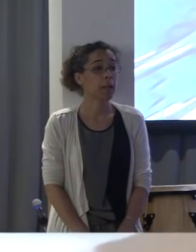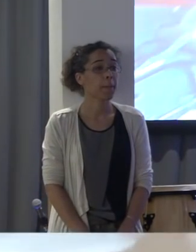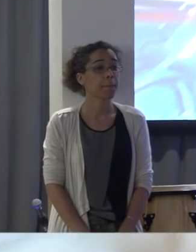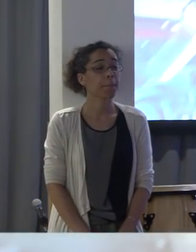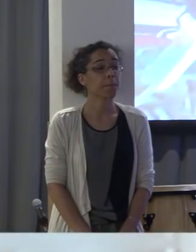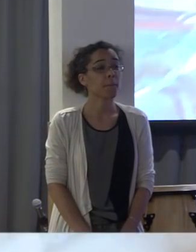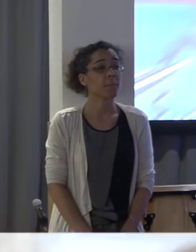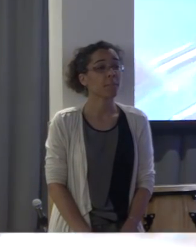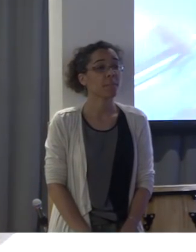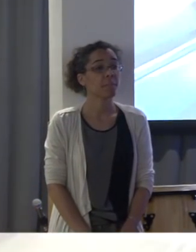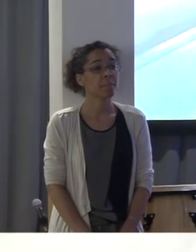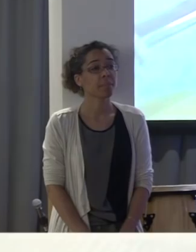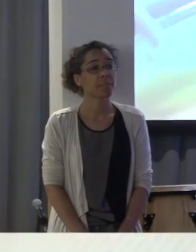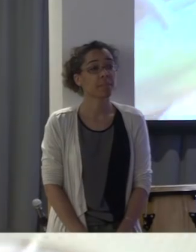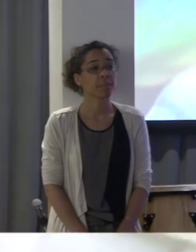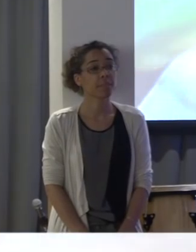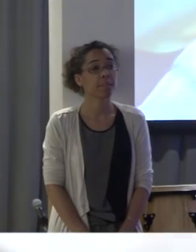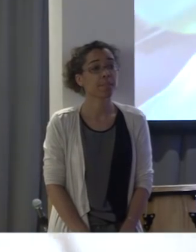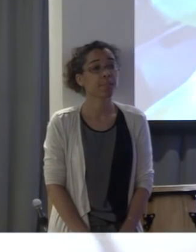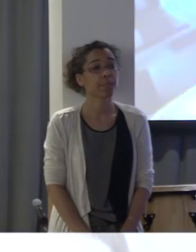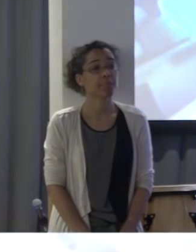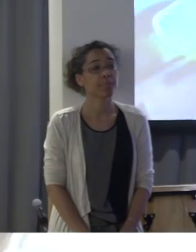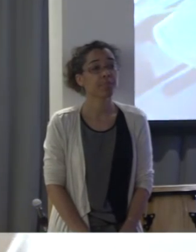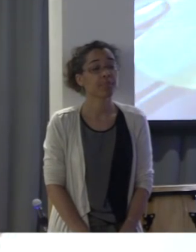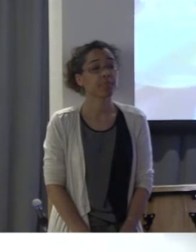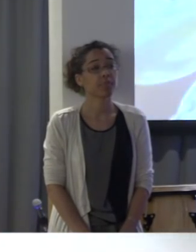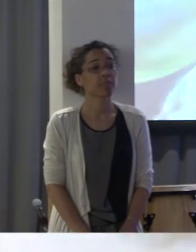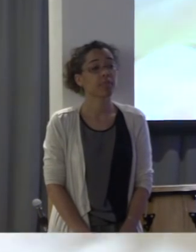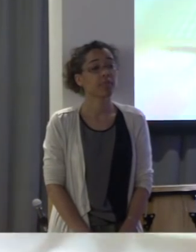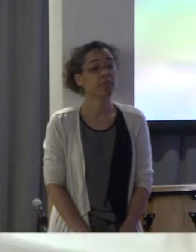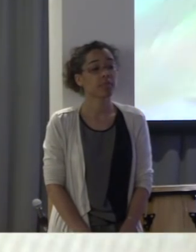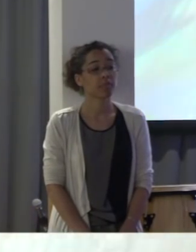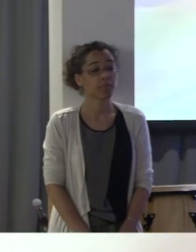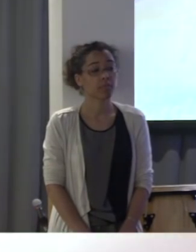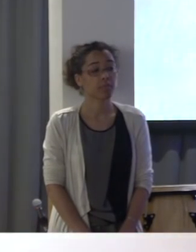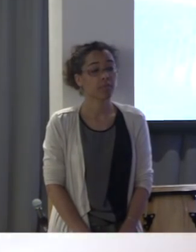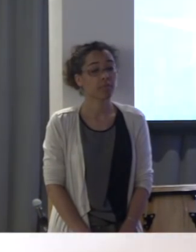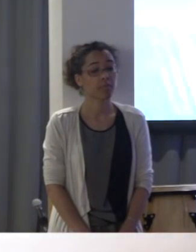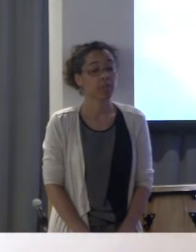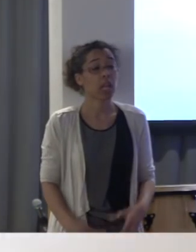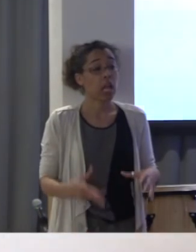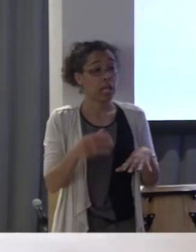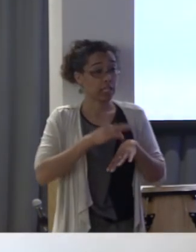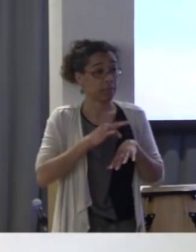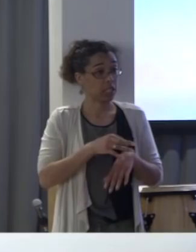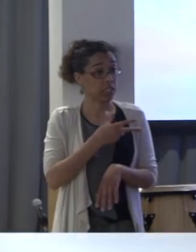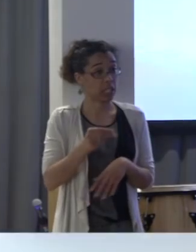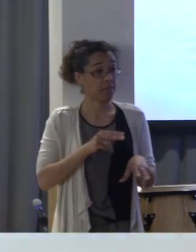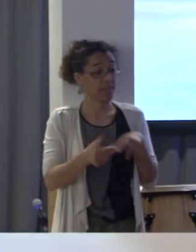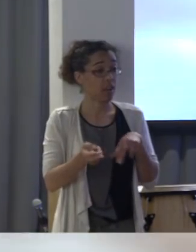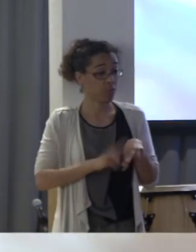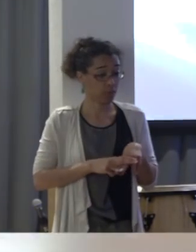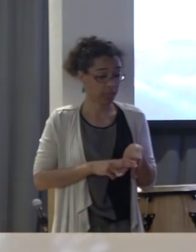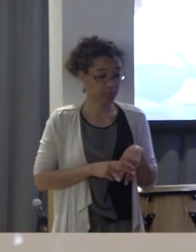les médecins n'ont pas pu vraiment arriver jusqu'au bout. On n'a pas pu. Elle était gravement malade. Il fallait mourir ces